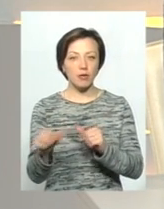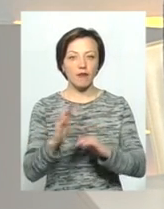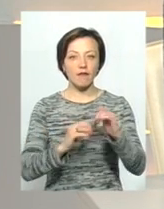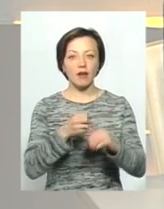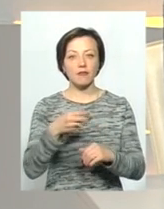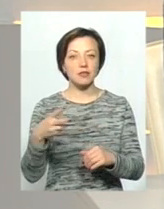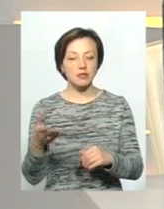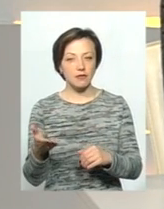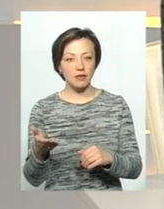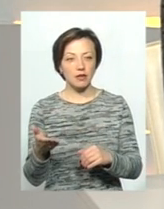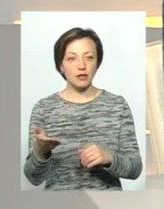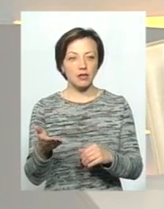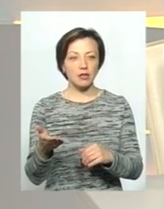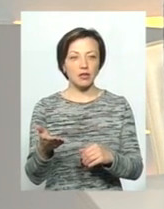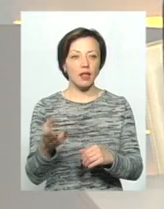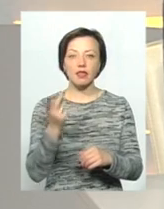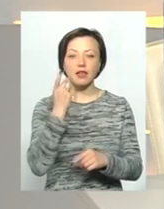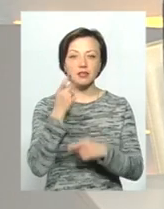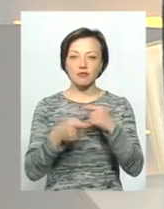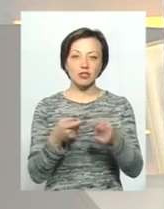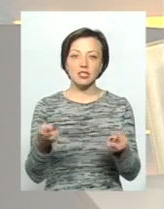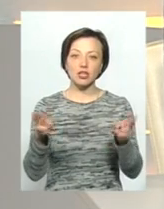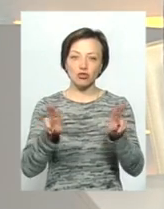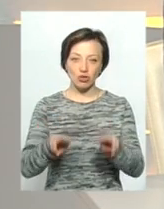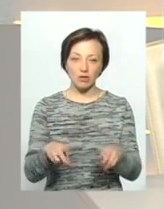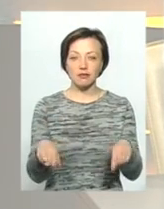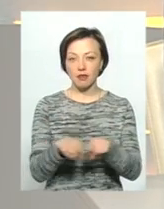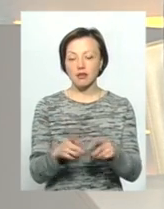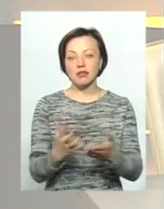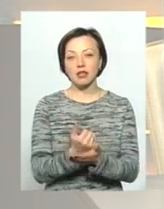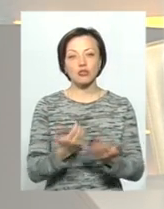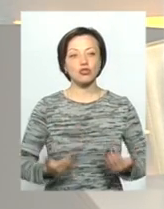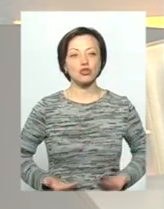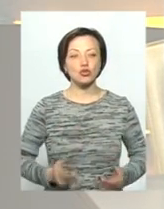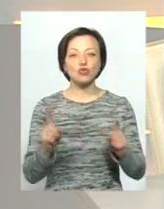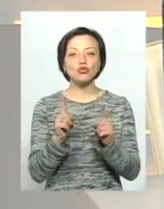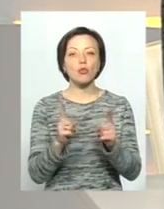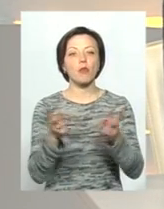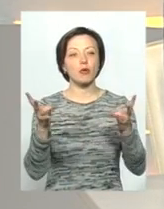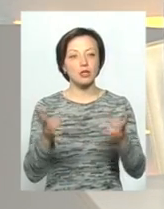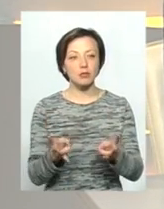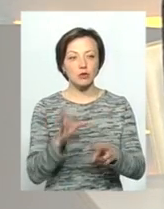фахівців, які не завжди залишаються, ну так складається життя, що би потрібно було для того,